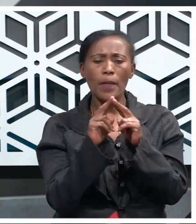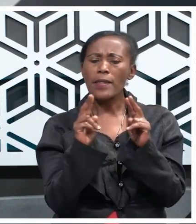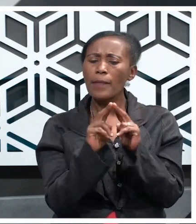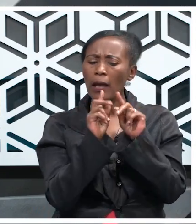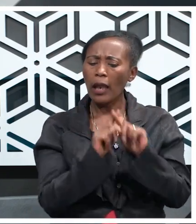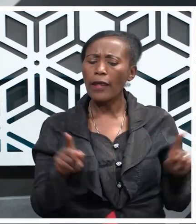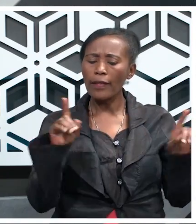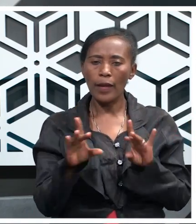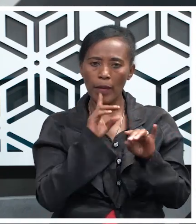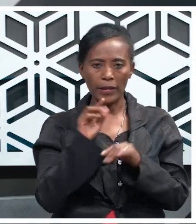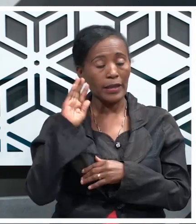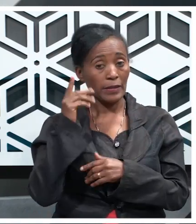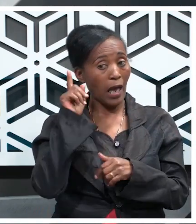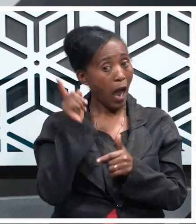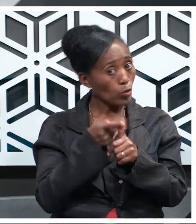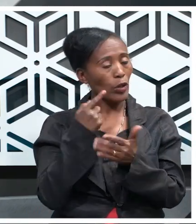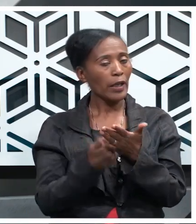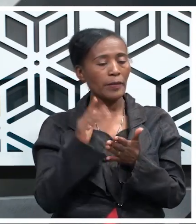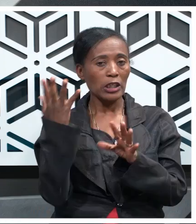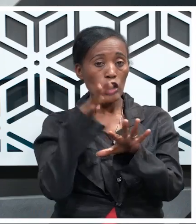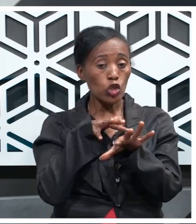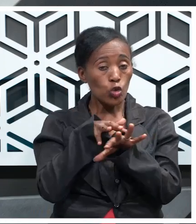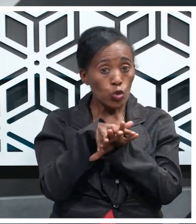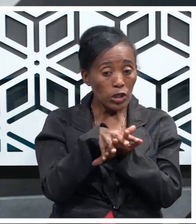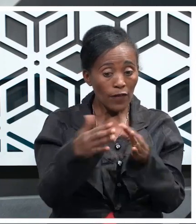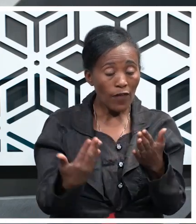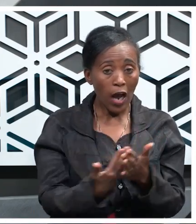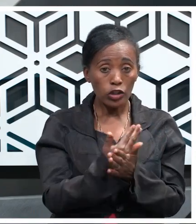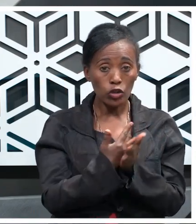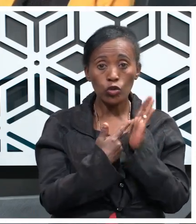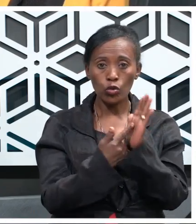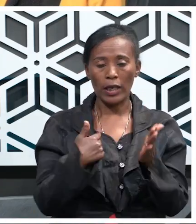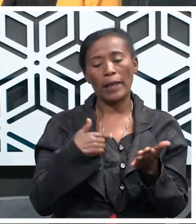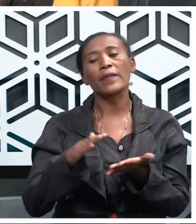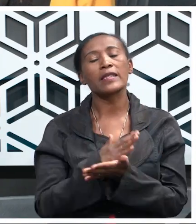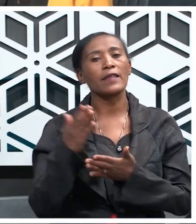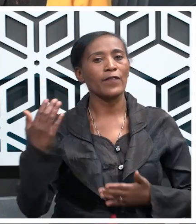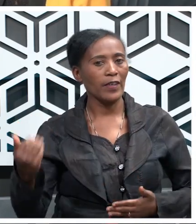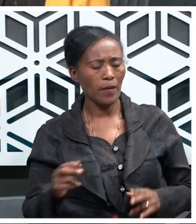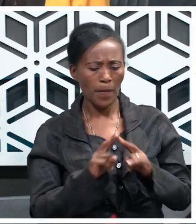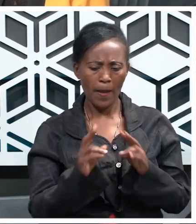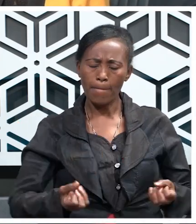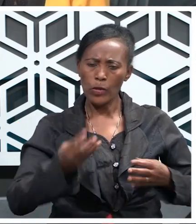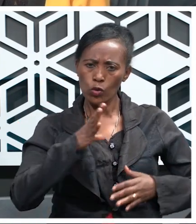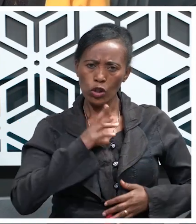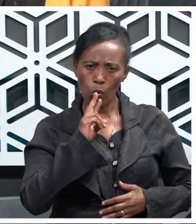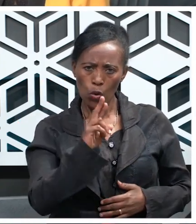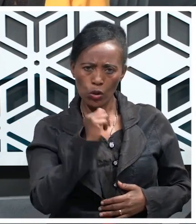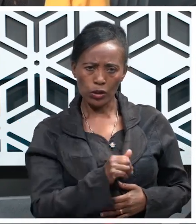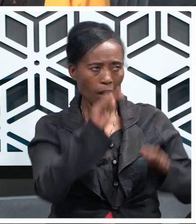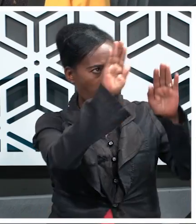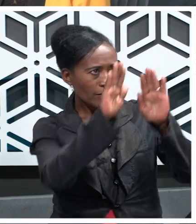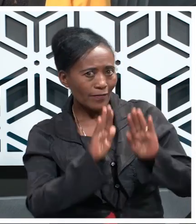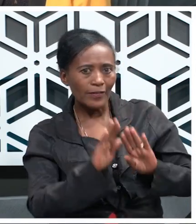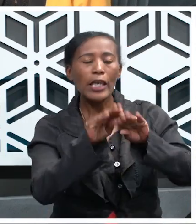ስለዚህ በጣም ለየት የሚያደርገው ይመስለኛል እሱ ነው ኢንክሉሲቭ ፋሽን ሾው ዝግጅቱን እኔም ታድሜ ነበር እና በጣም ብዙ